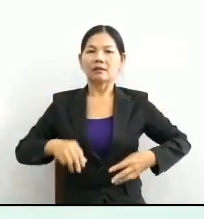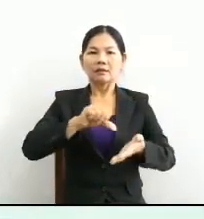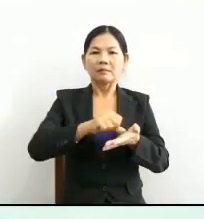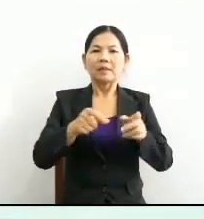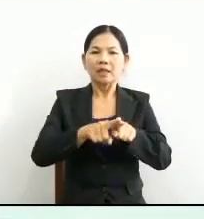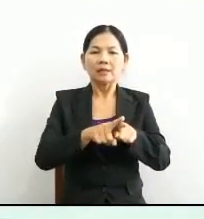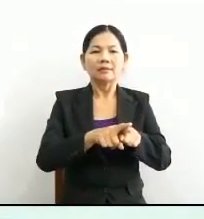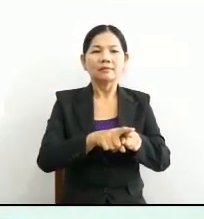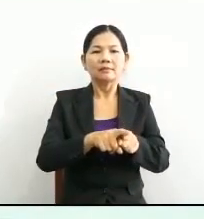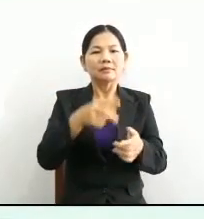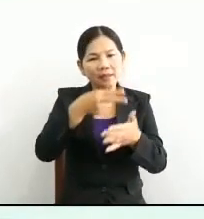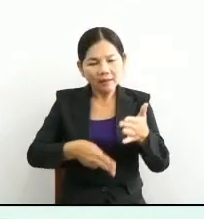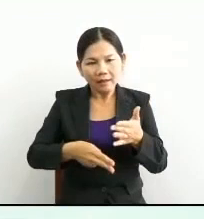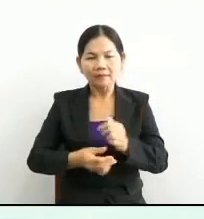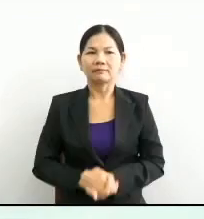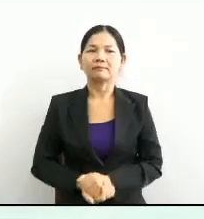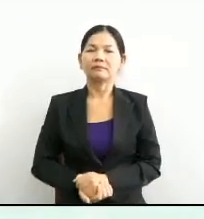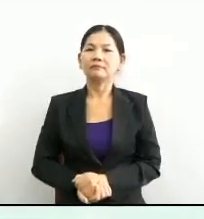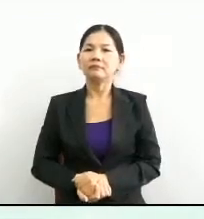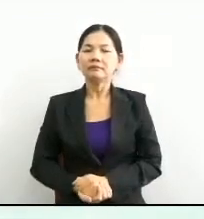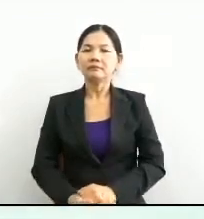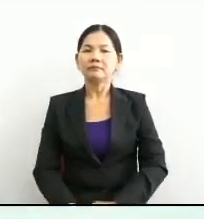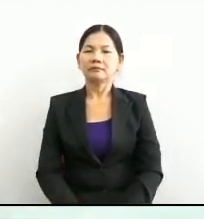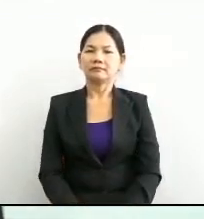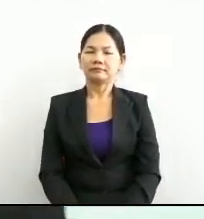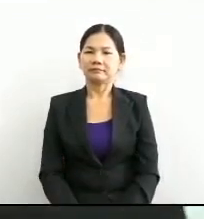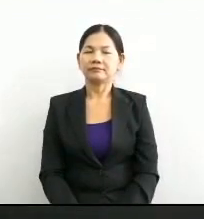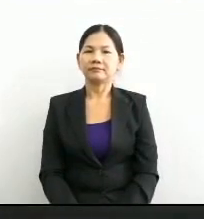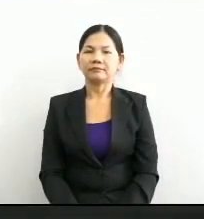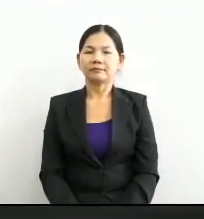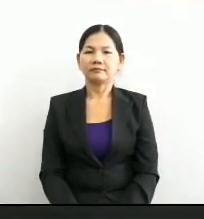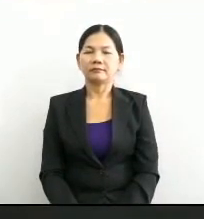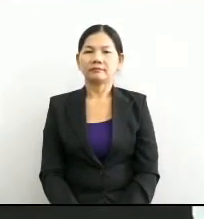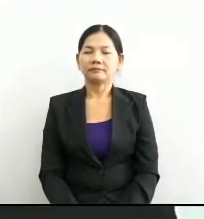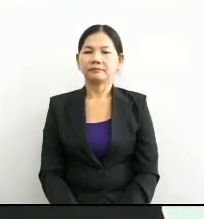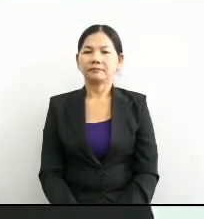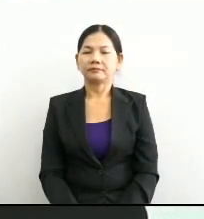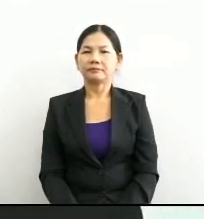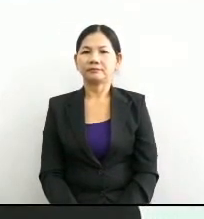hả không chả lạp chắc lạp chứng nâng để chế hơi